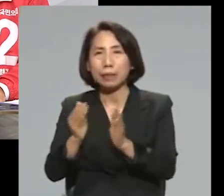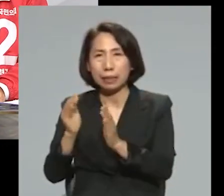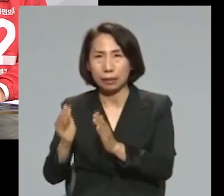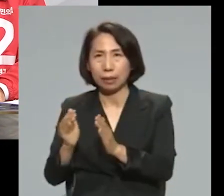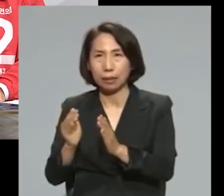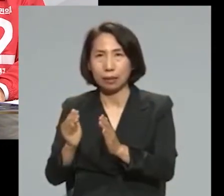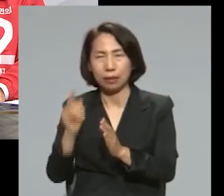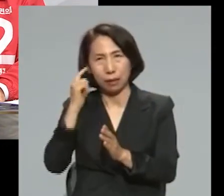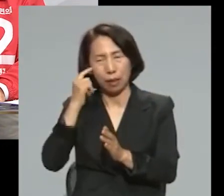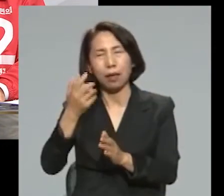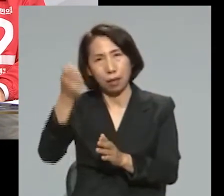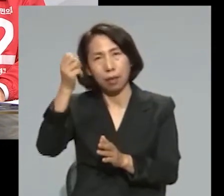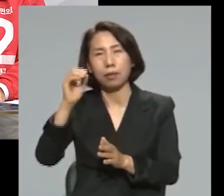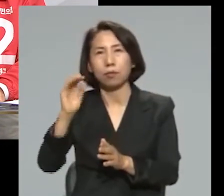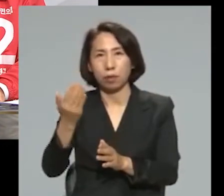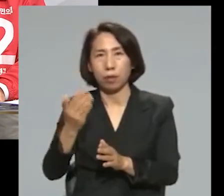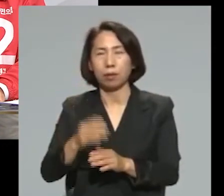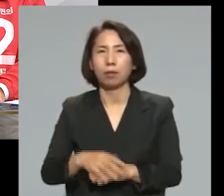그 다음에